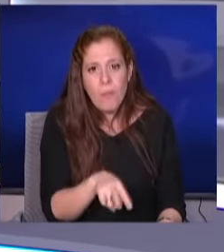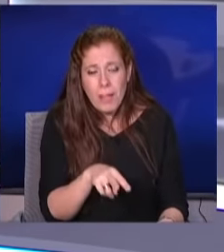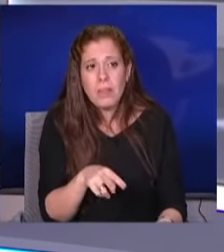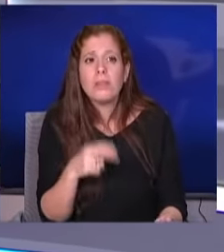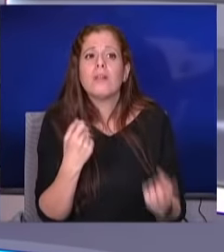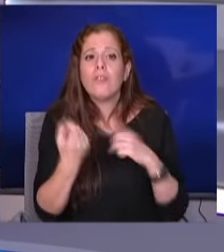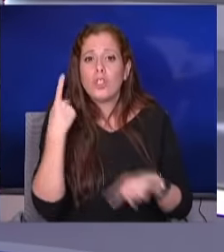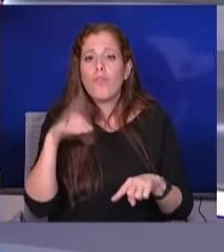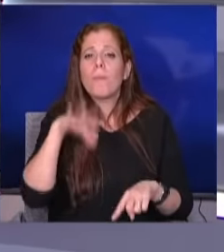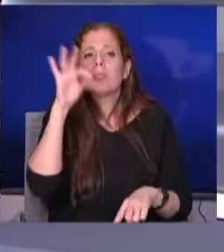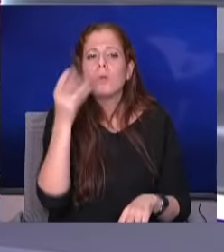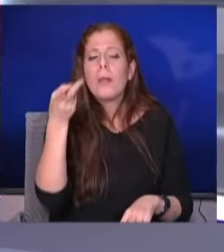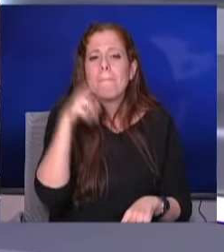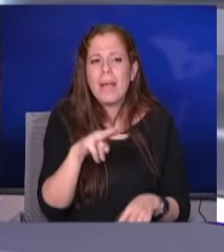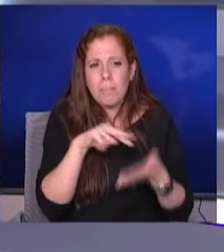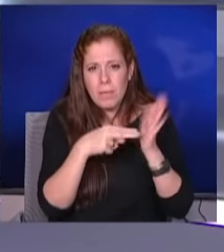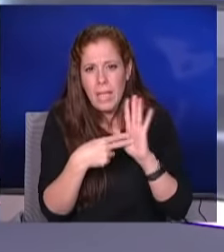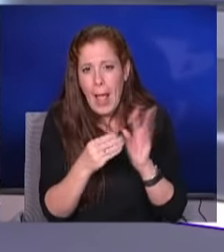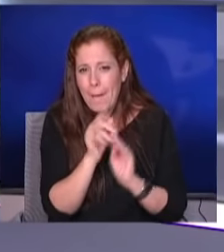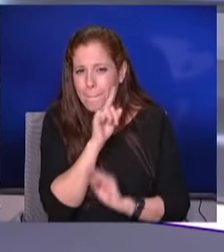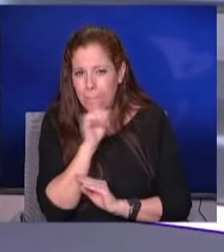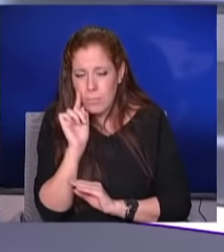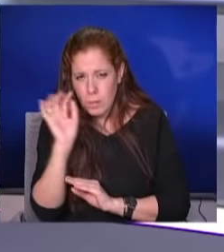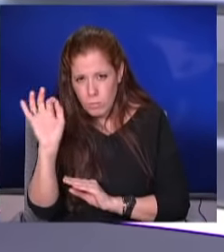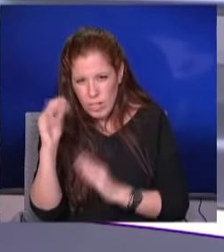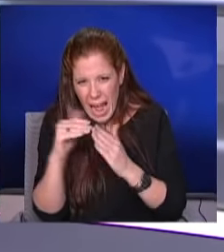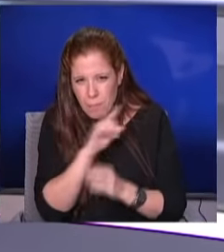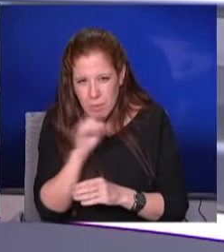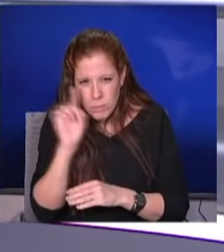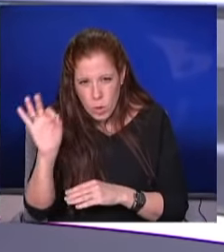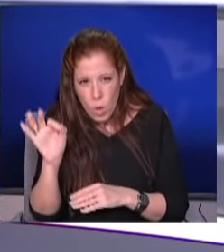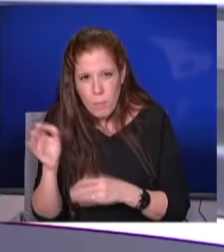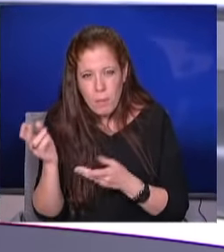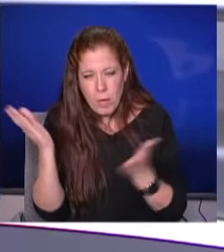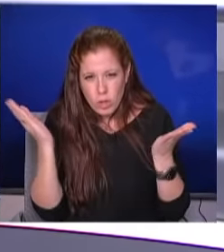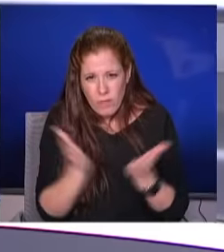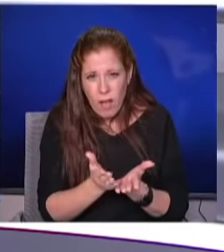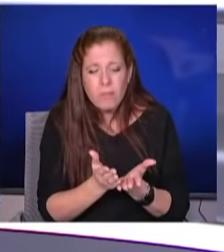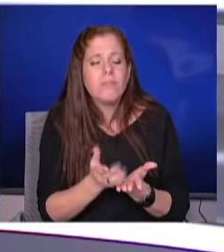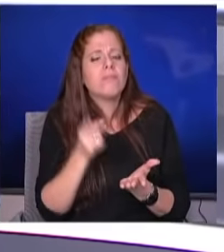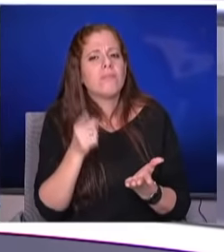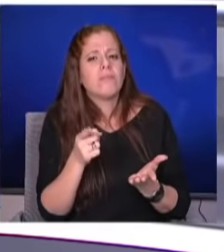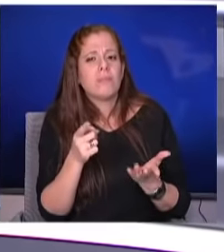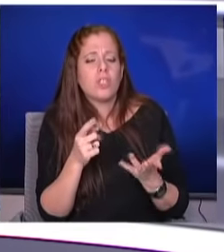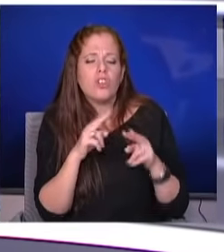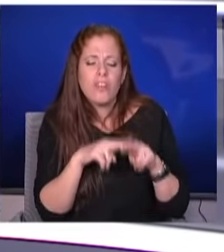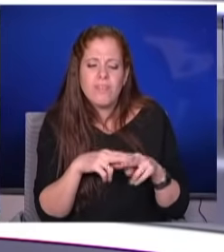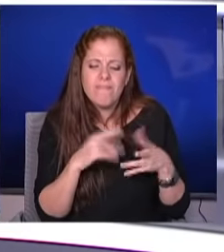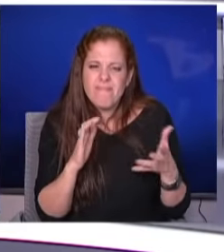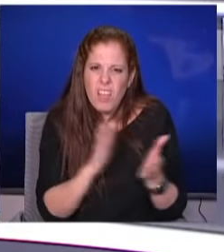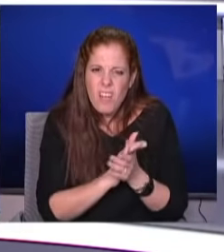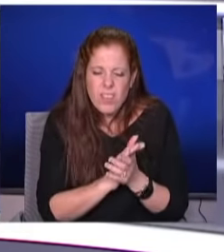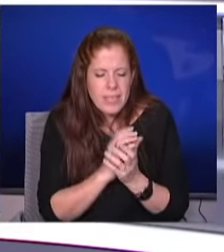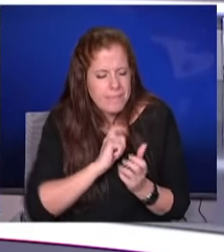בדירה שבה התגורר עם אמו בבאר שבע, מותיר מאחור חברים שבורים וקווי דמיון מהדהדים בין מה שהביא אל המסך